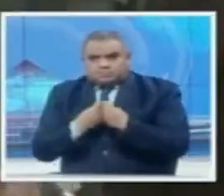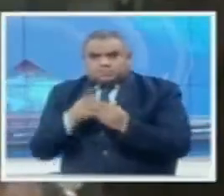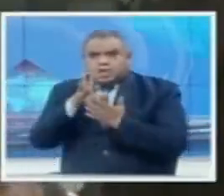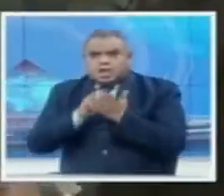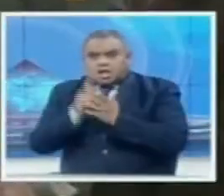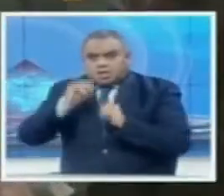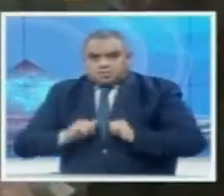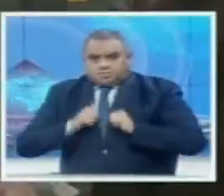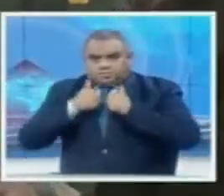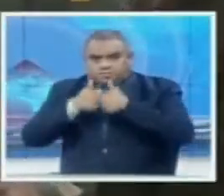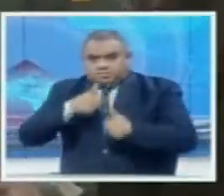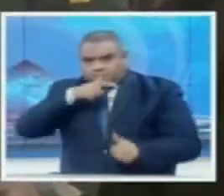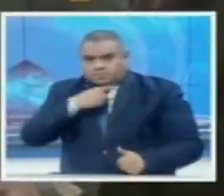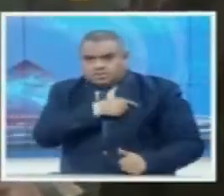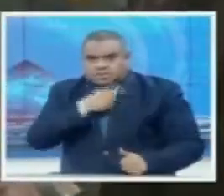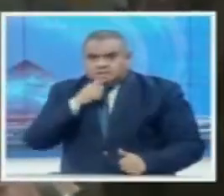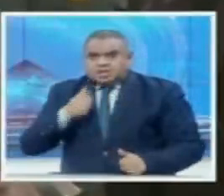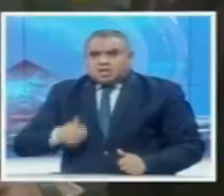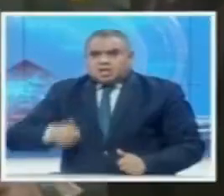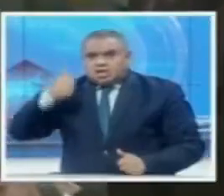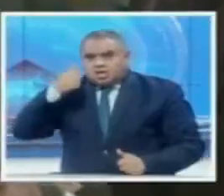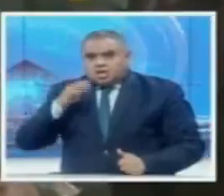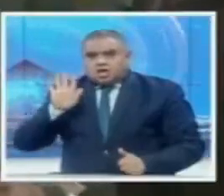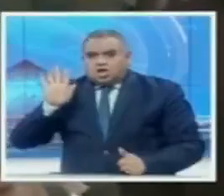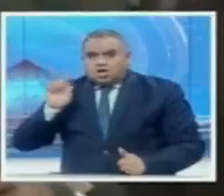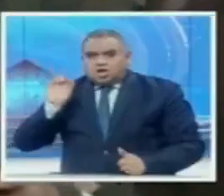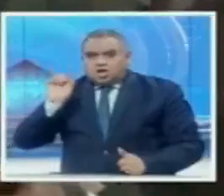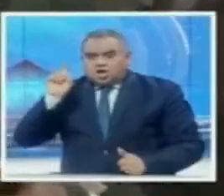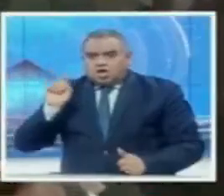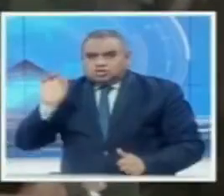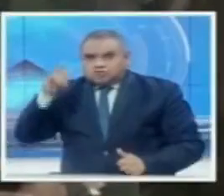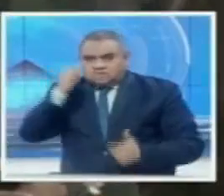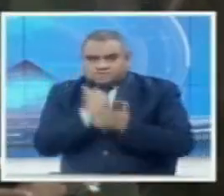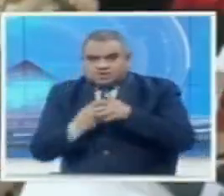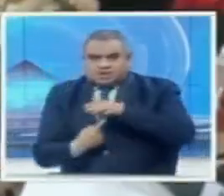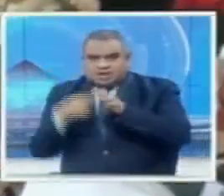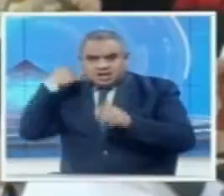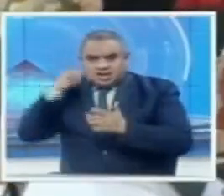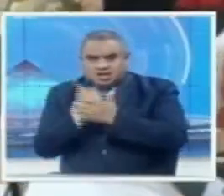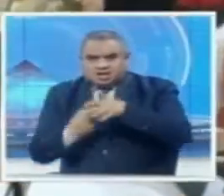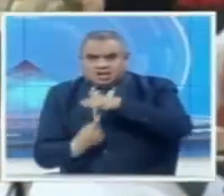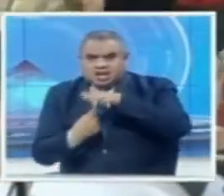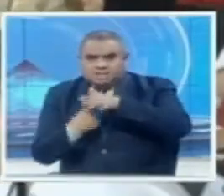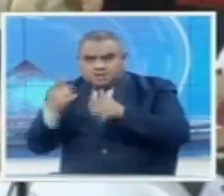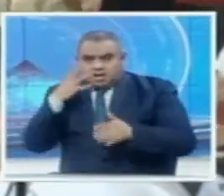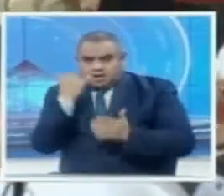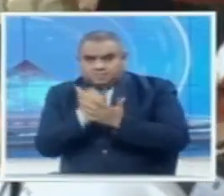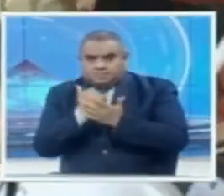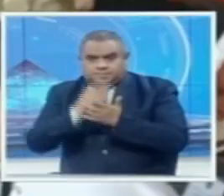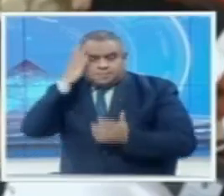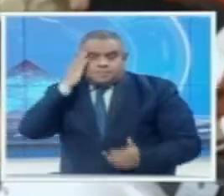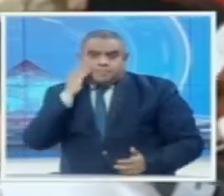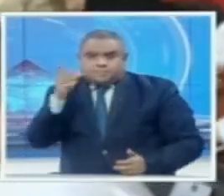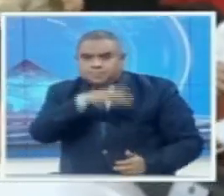الزيارة بكلمة الفريق أشرف سالم زاهر رئيس الأكاديمية العسكرية المصرية، أعرب خلالها عن اعتزازه